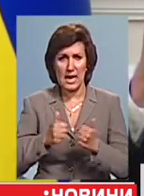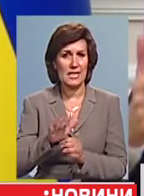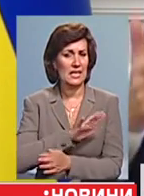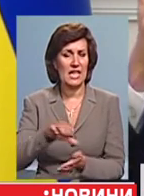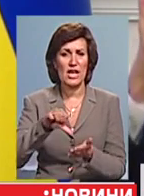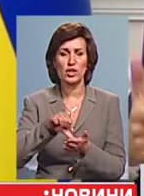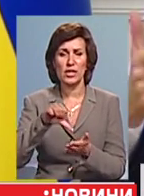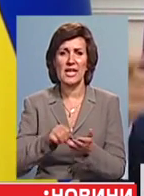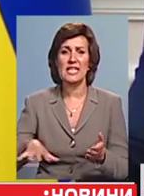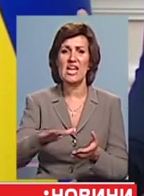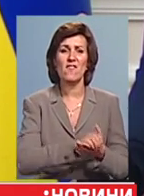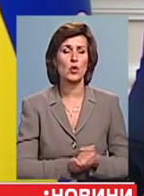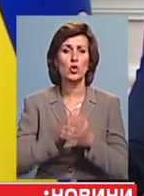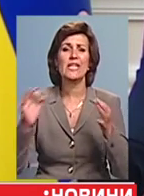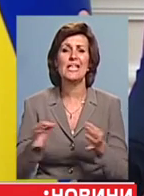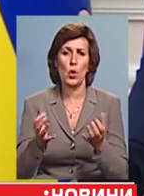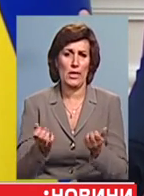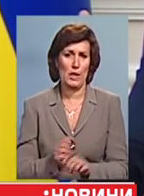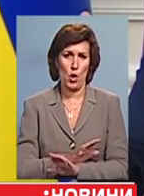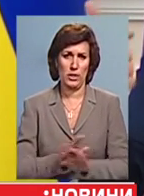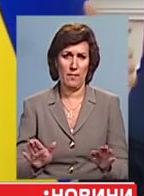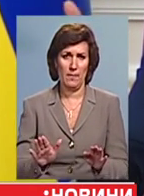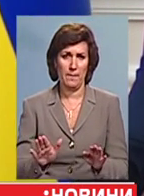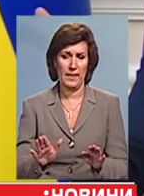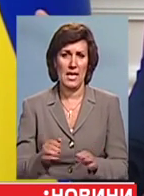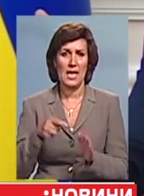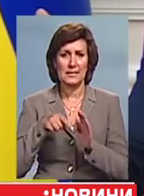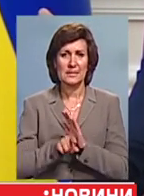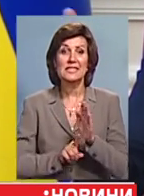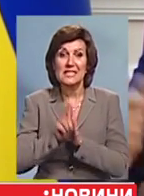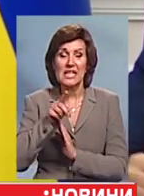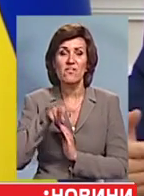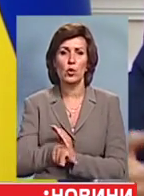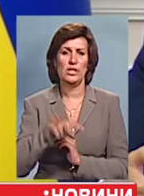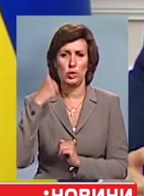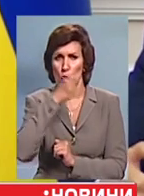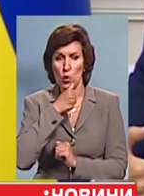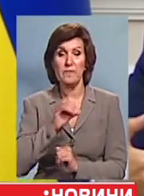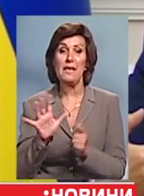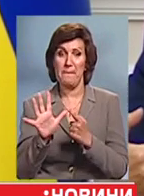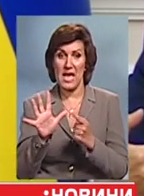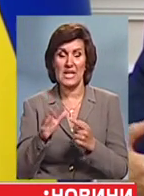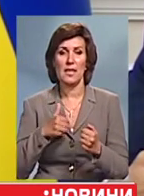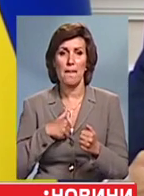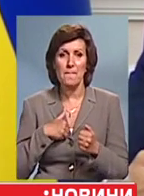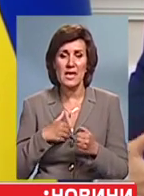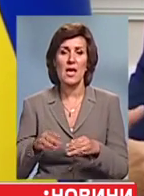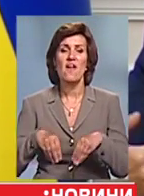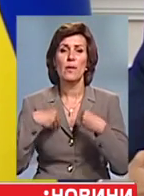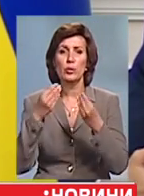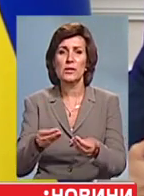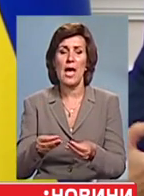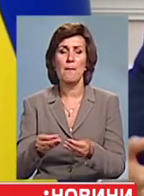член Єврозони, ніколи не отримувала з 2000 року. І п'яте, ми випускаємо інструмент,